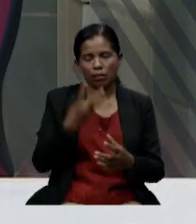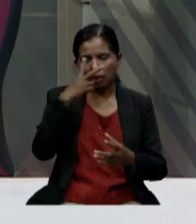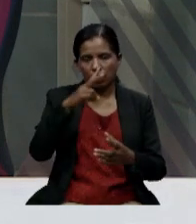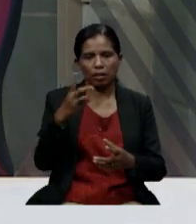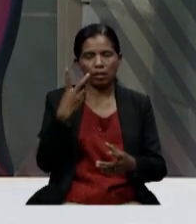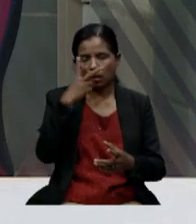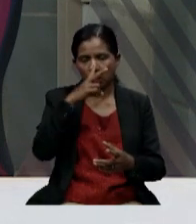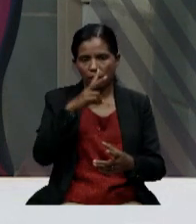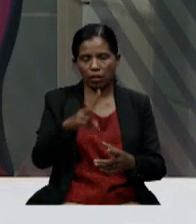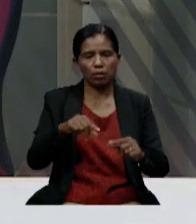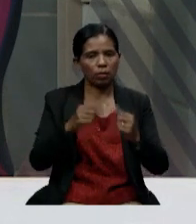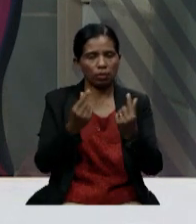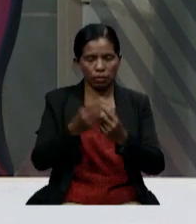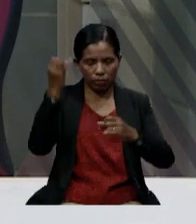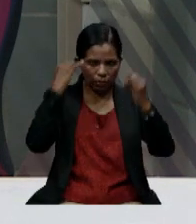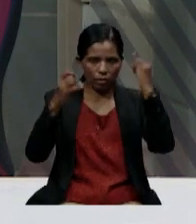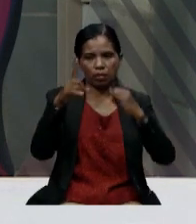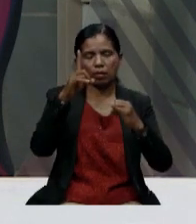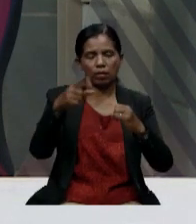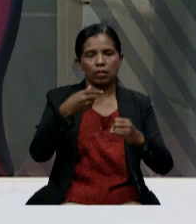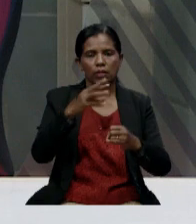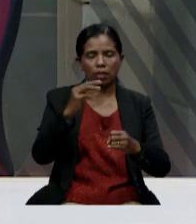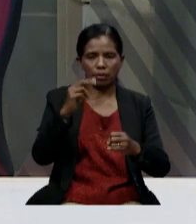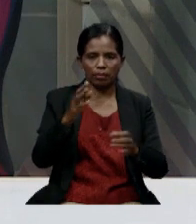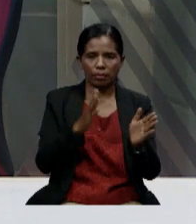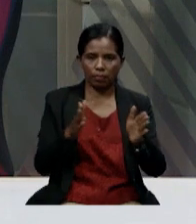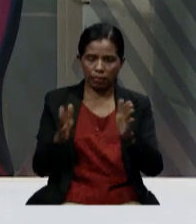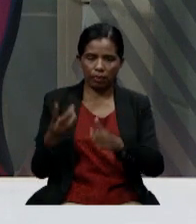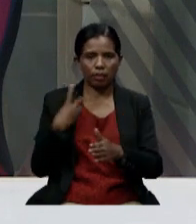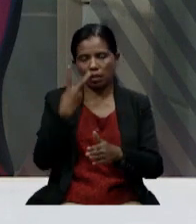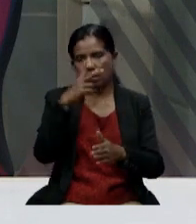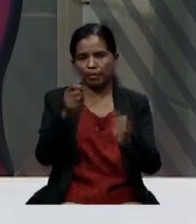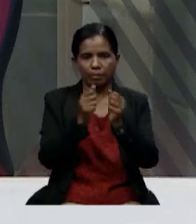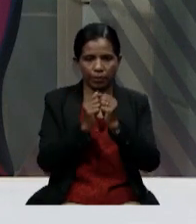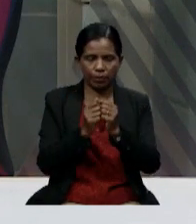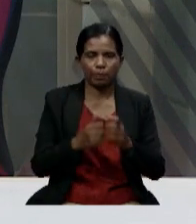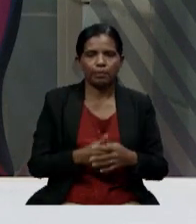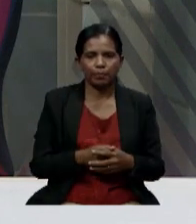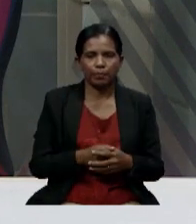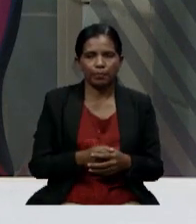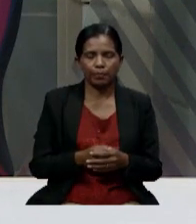mette accompagna pa cote informação unida ne be zi e men per parona ita assistia motoke.